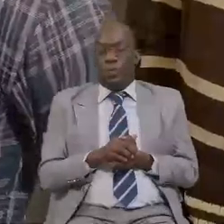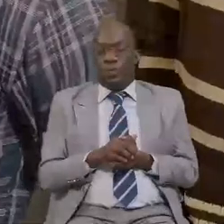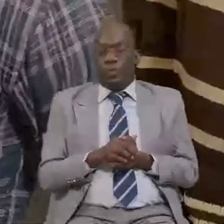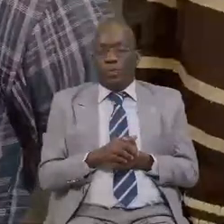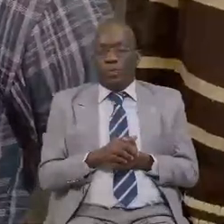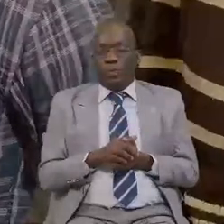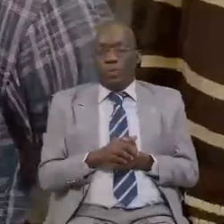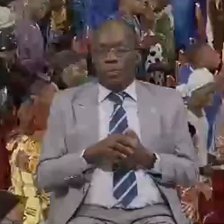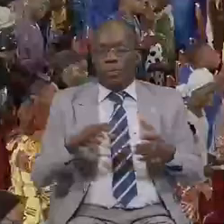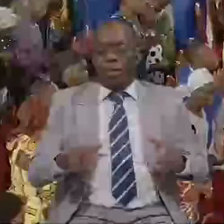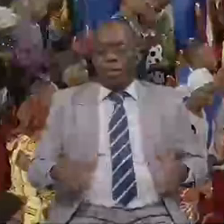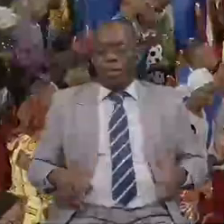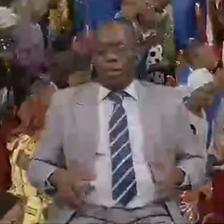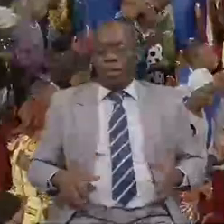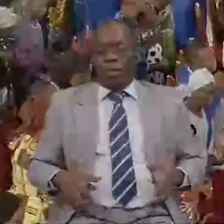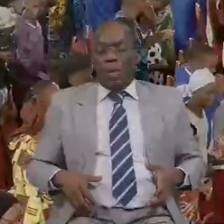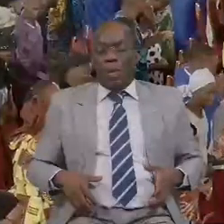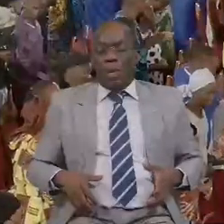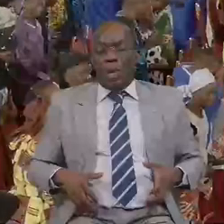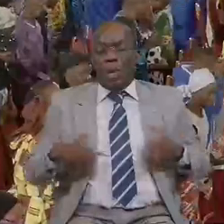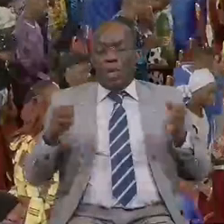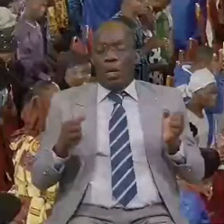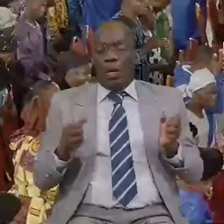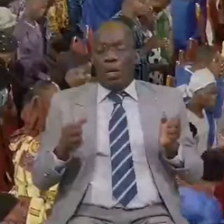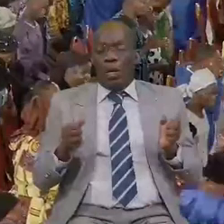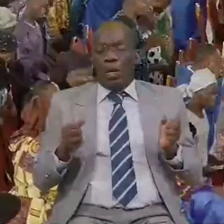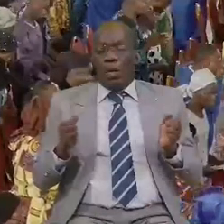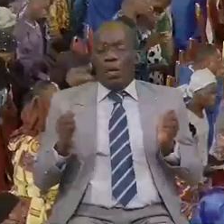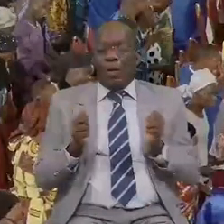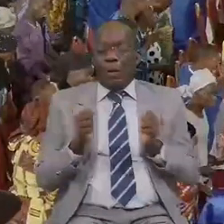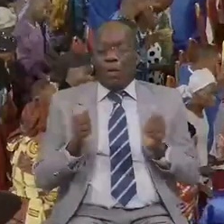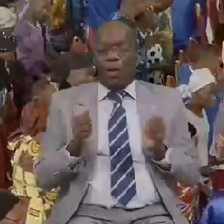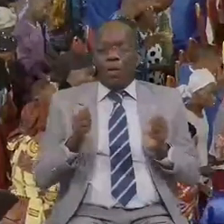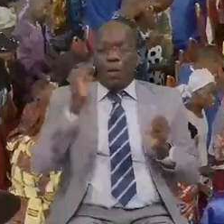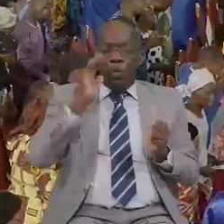La colère soit une chose étrange dans votre vie.